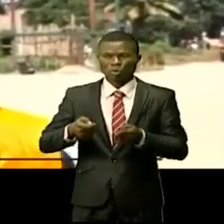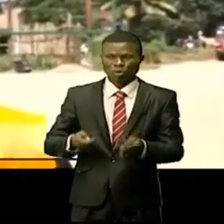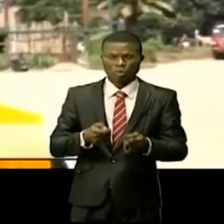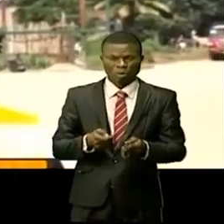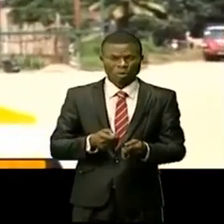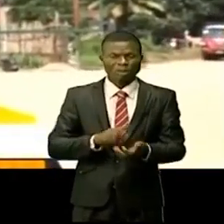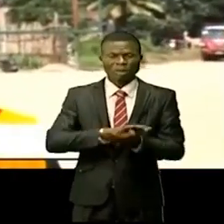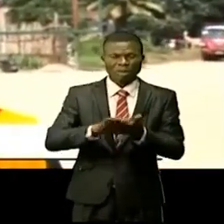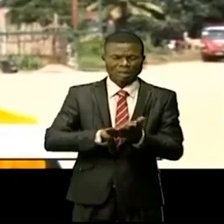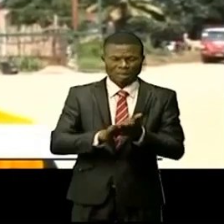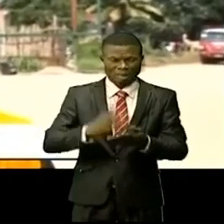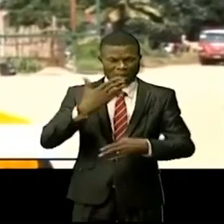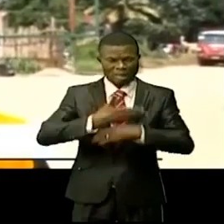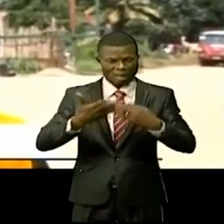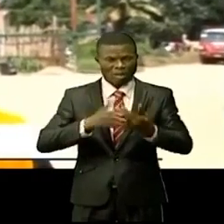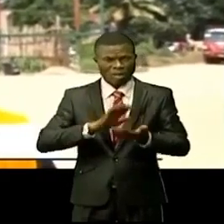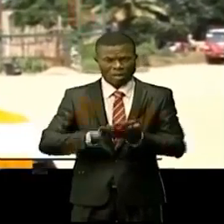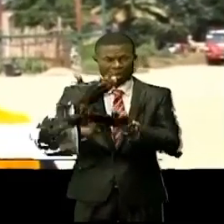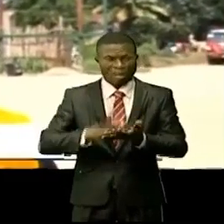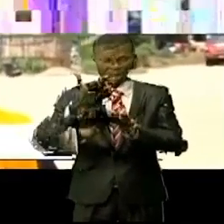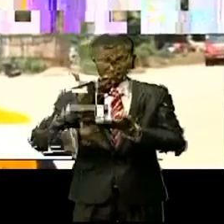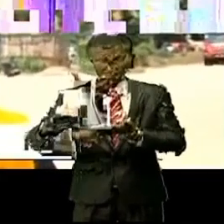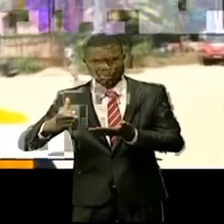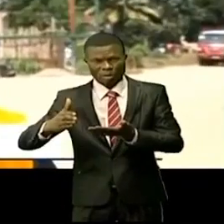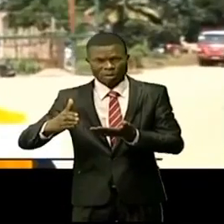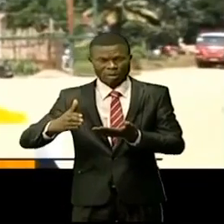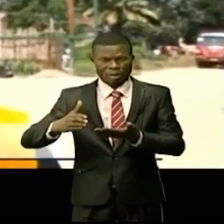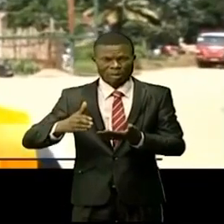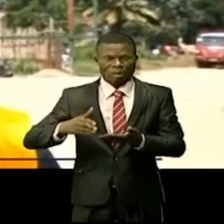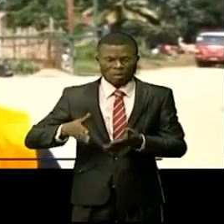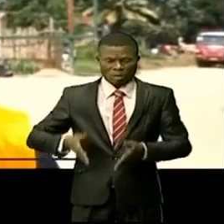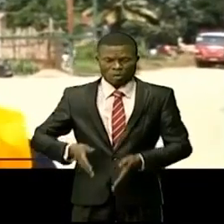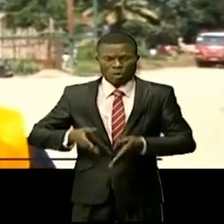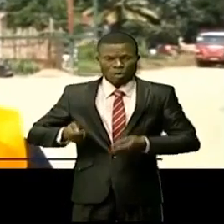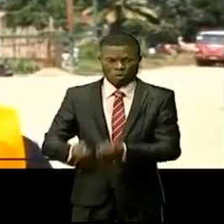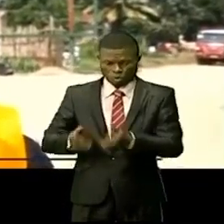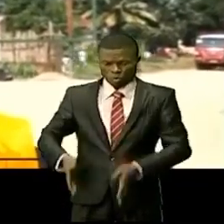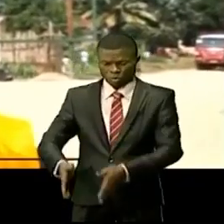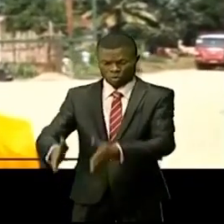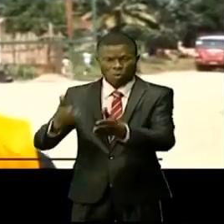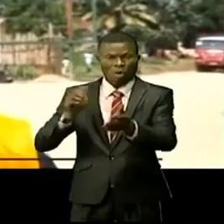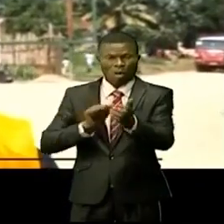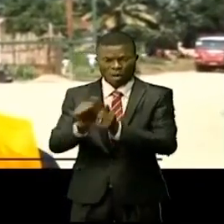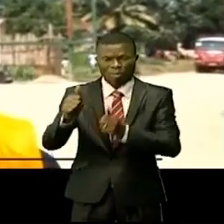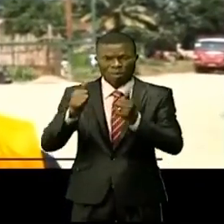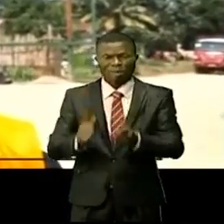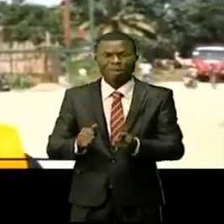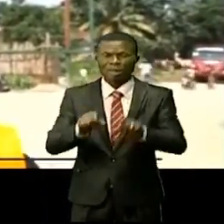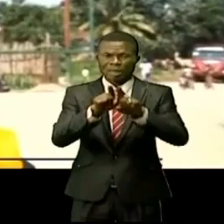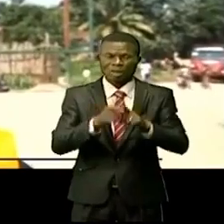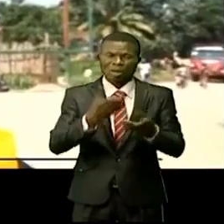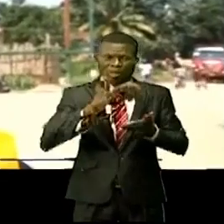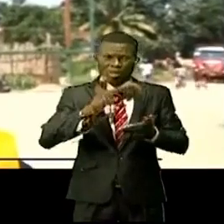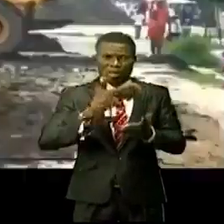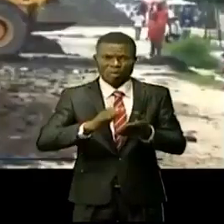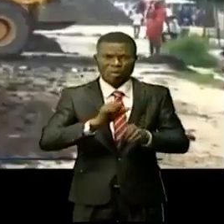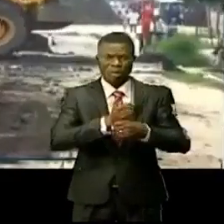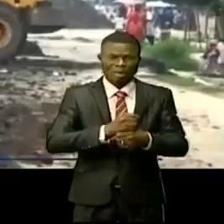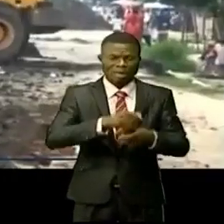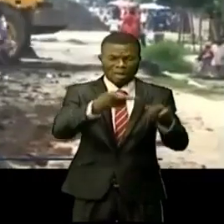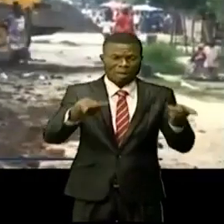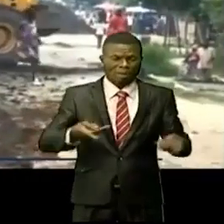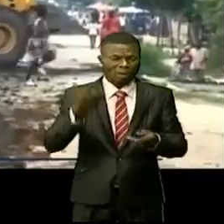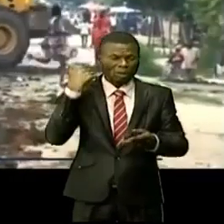de la chaussée. Nous avons aussi la partie tirage des caniveaux, là où il y a des dallos, des bises. On a aussi la partie création des fossés.